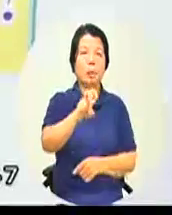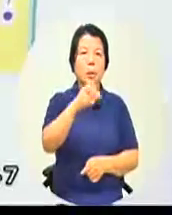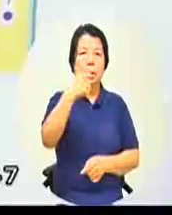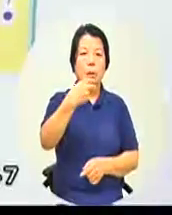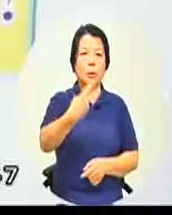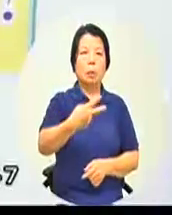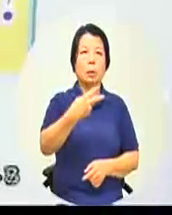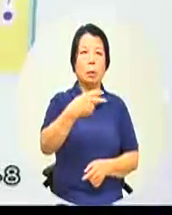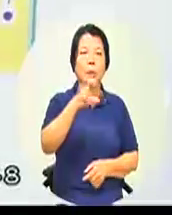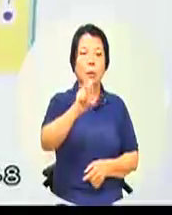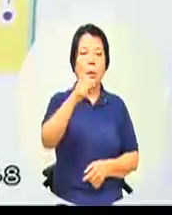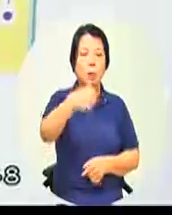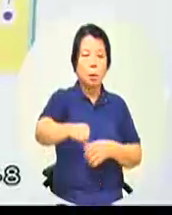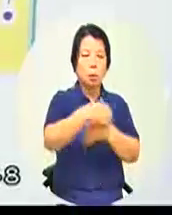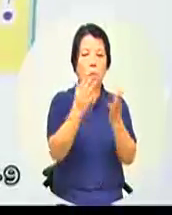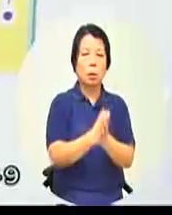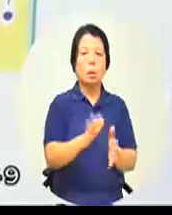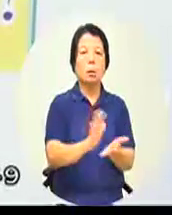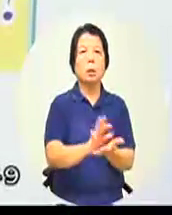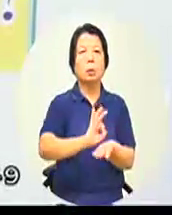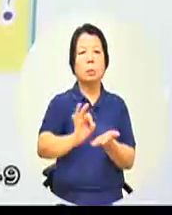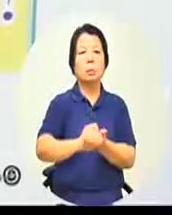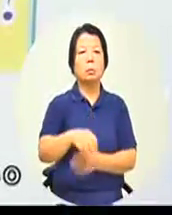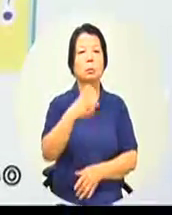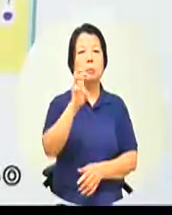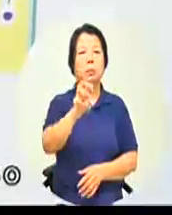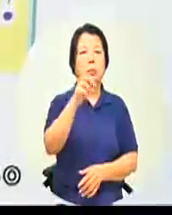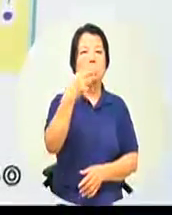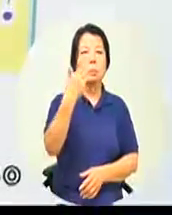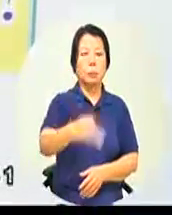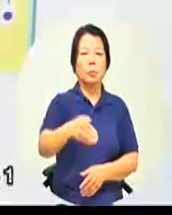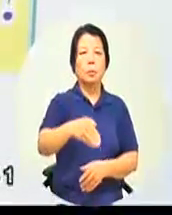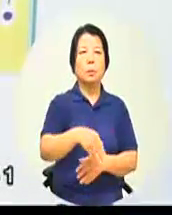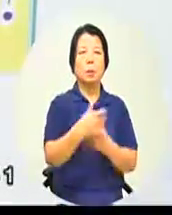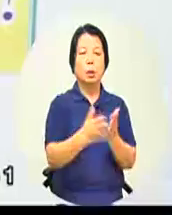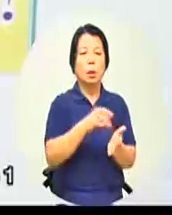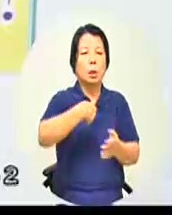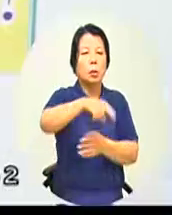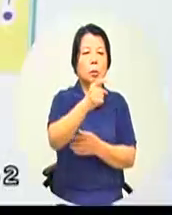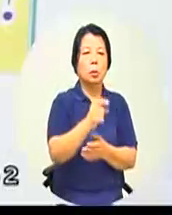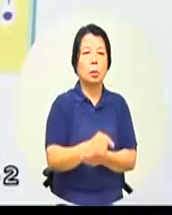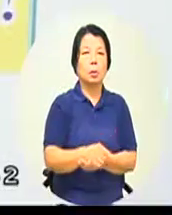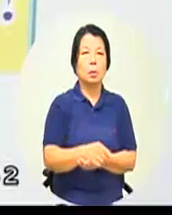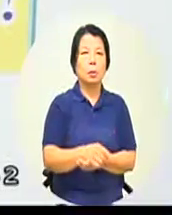39块啊，39%，你唔着叫去食菜脯娘？